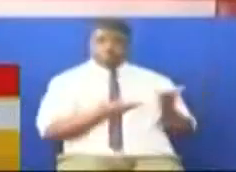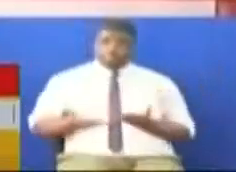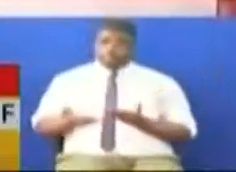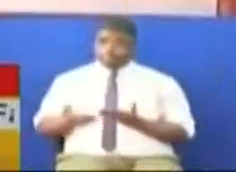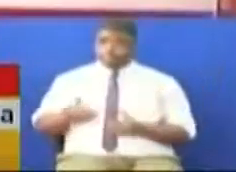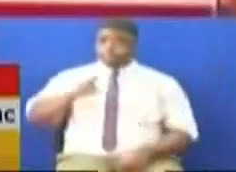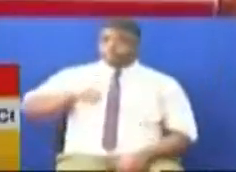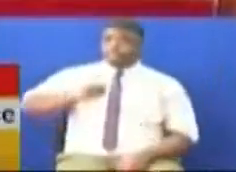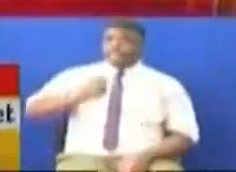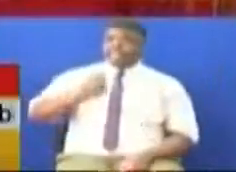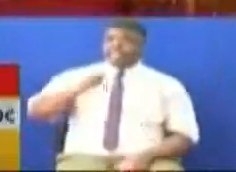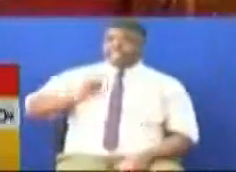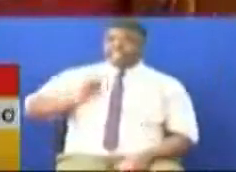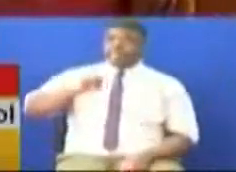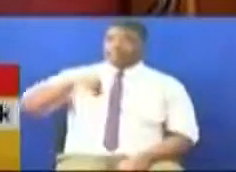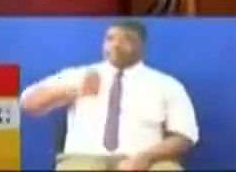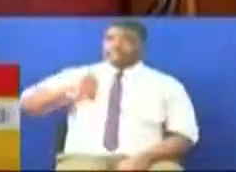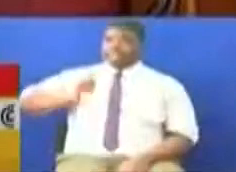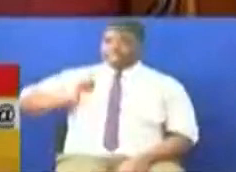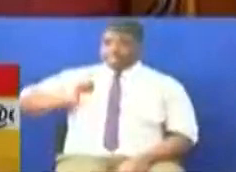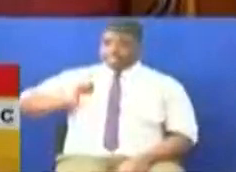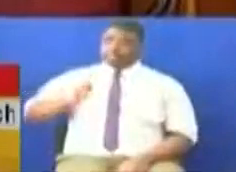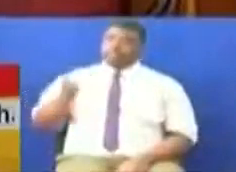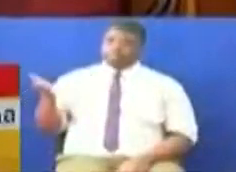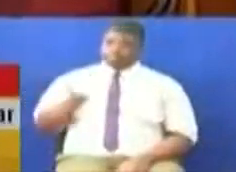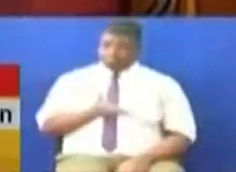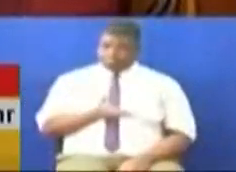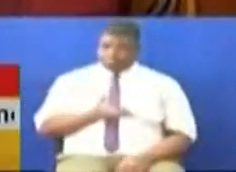atafuatiwa na Hassan Elias Masala.